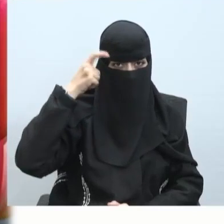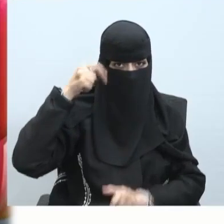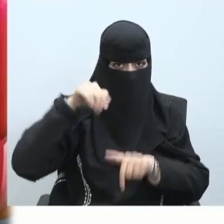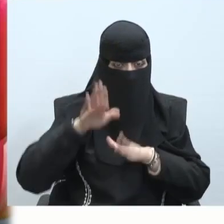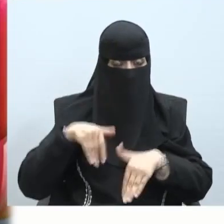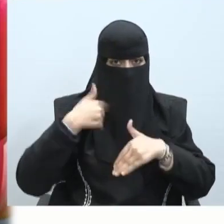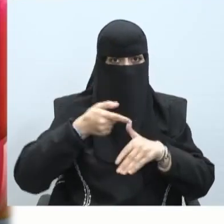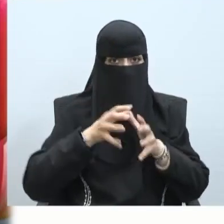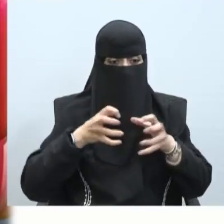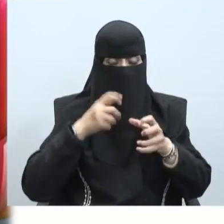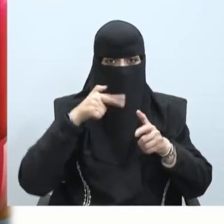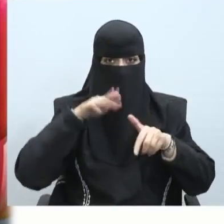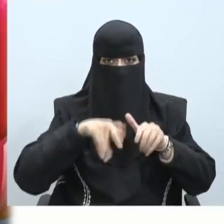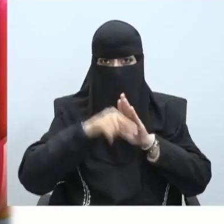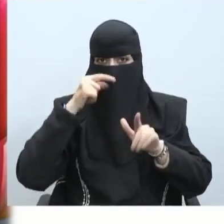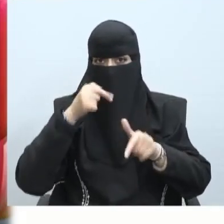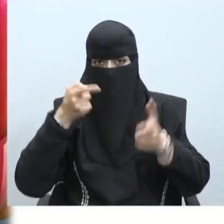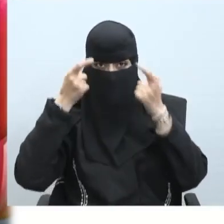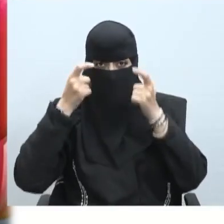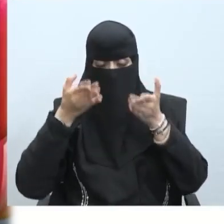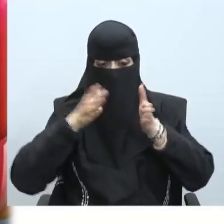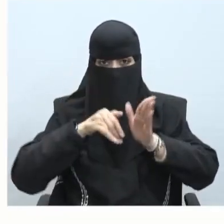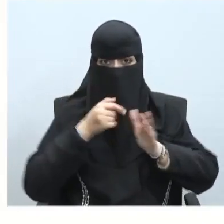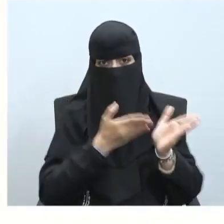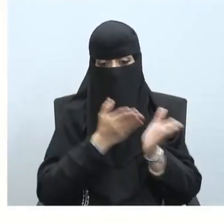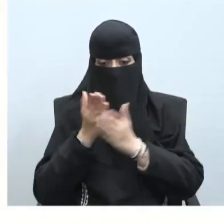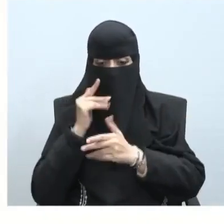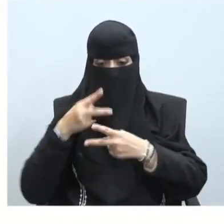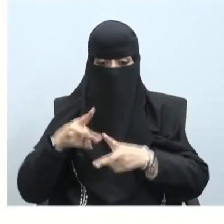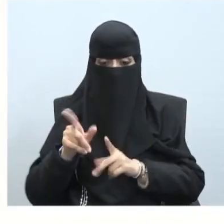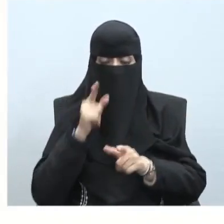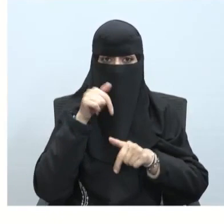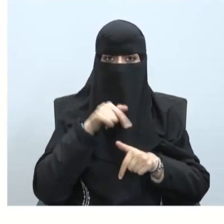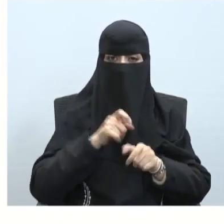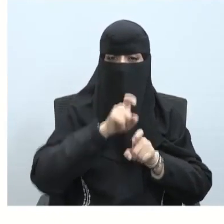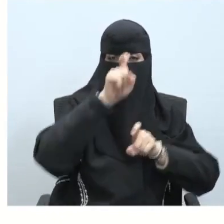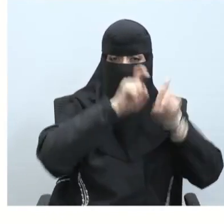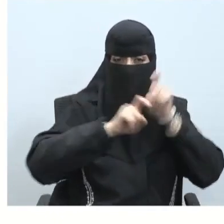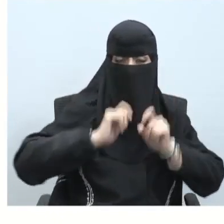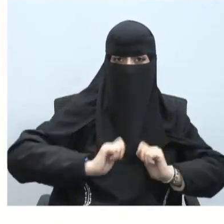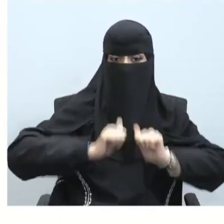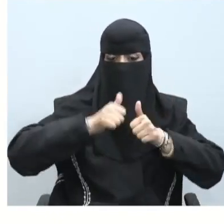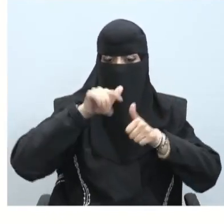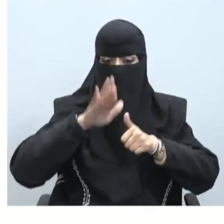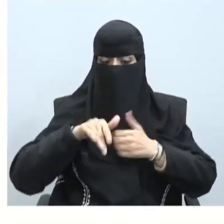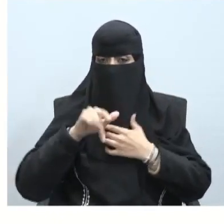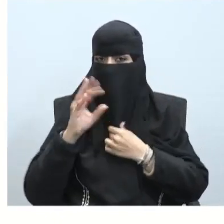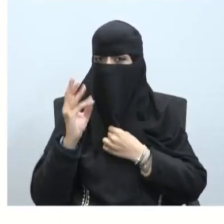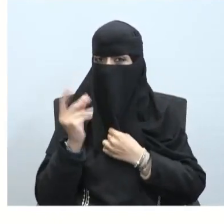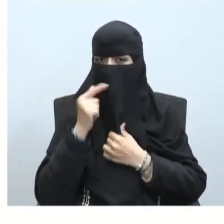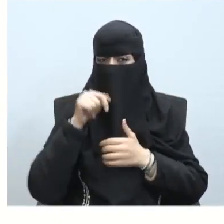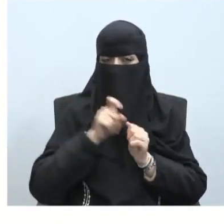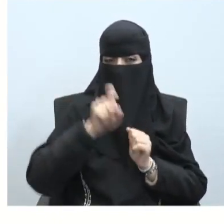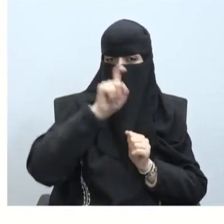اكثر واكثر الان ننطلق واياكم ابنائي وبناتي الى اسئله التهيئه وهنا السؤال